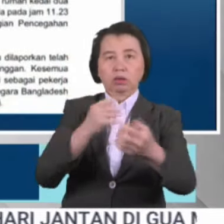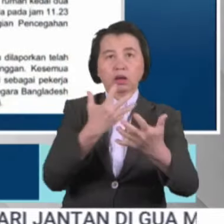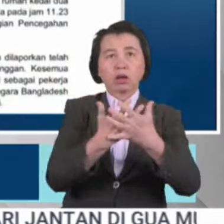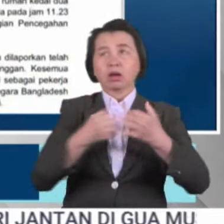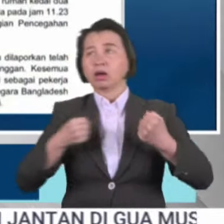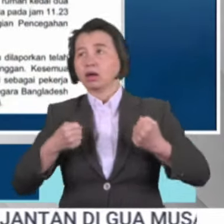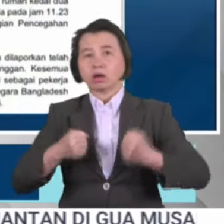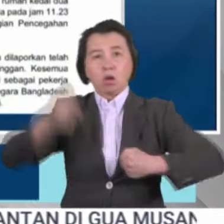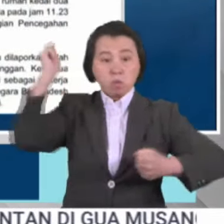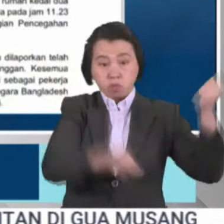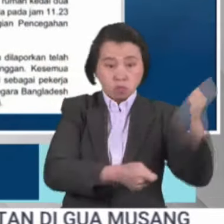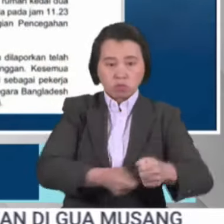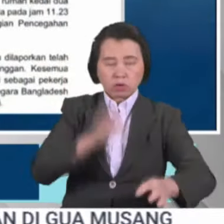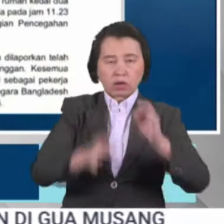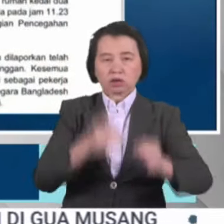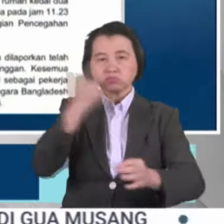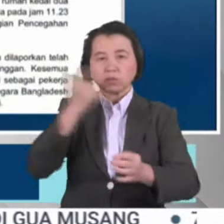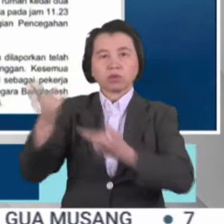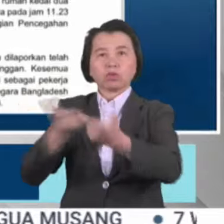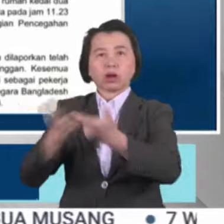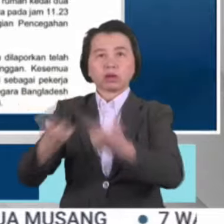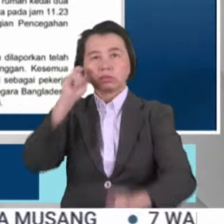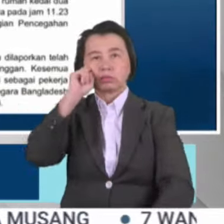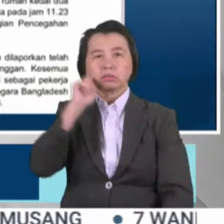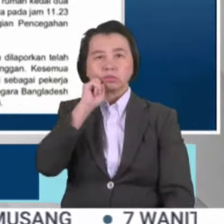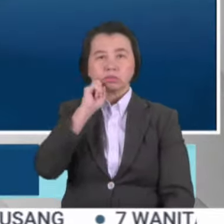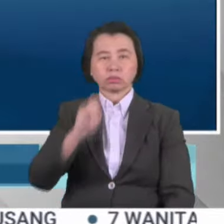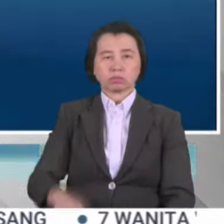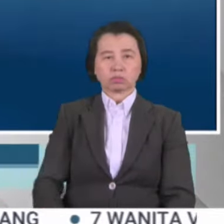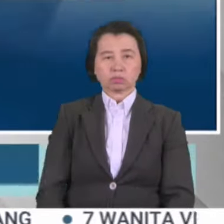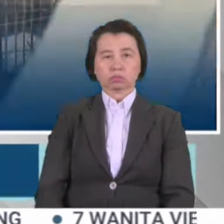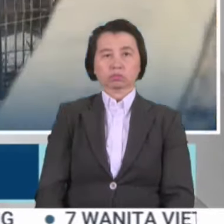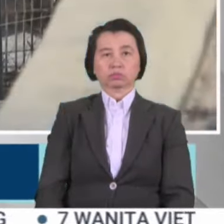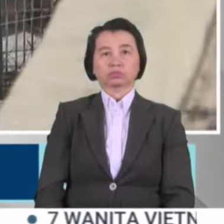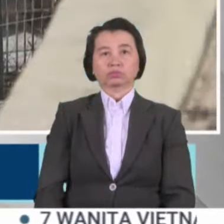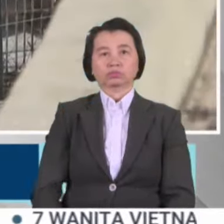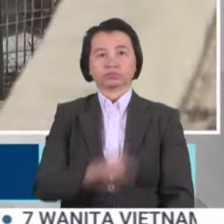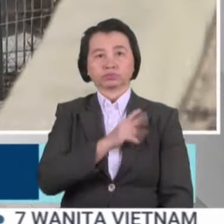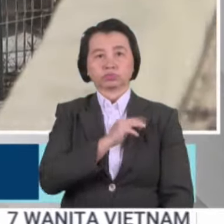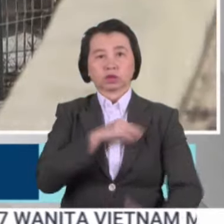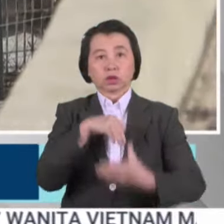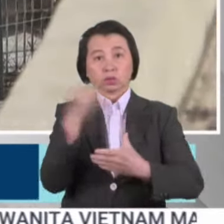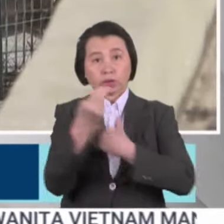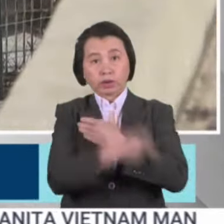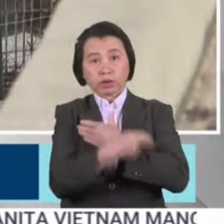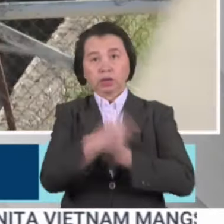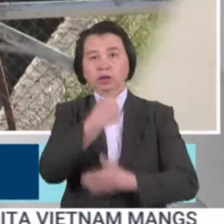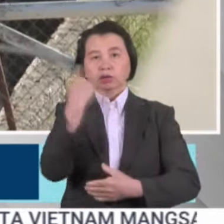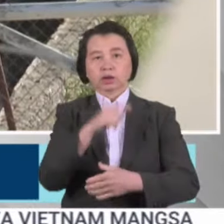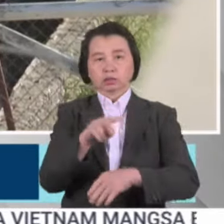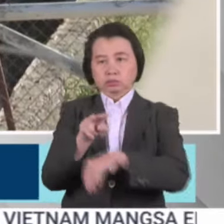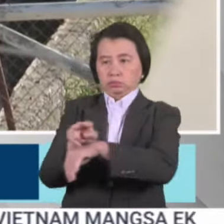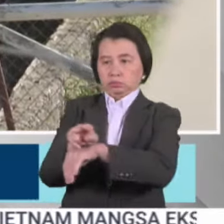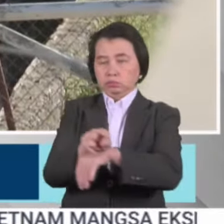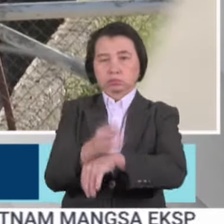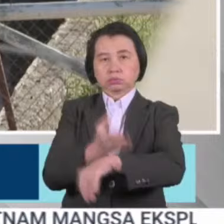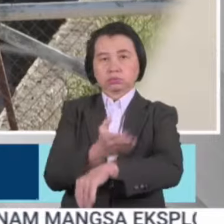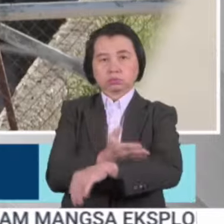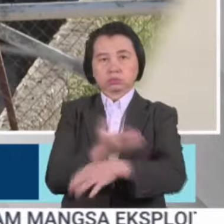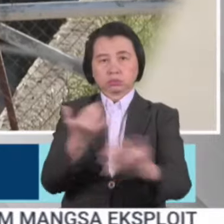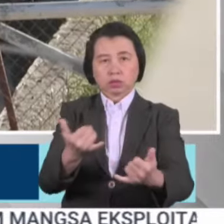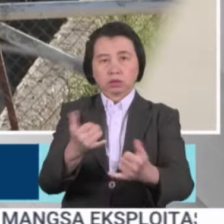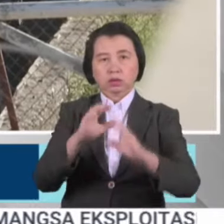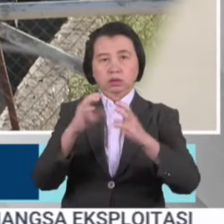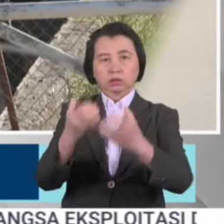dikurung dan dipukul jika enggan melayani pelanggan. Kementerian Luar Negeri sentiasa pantau perkembangan